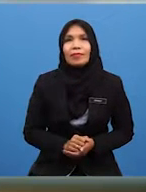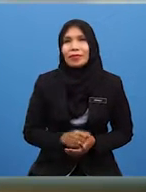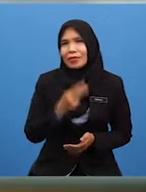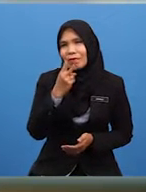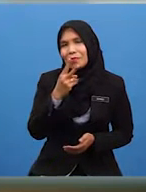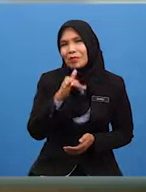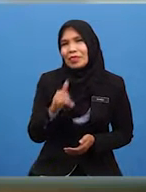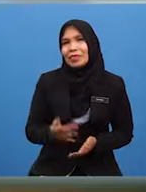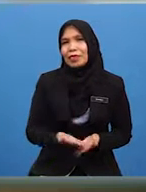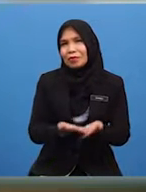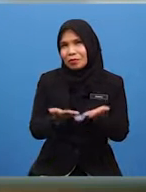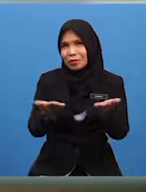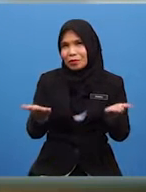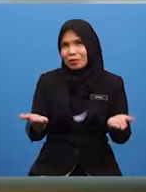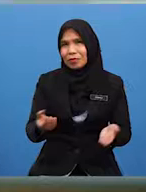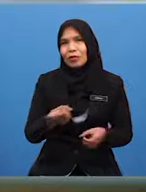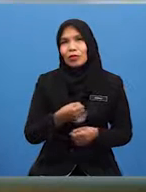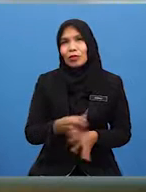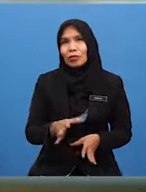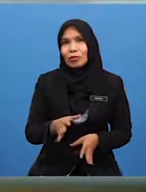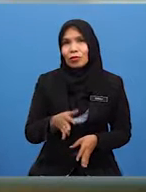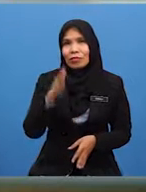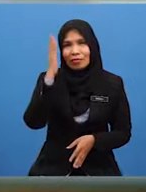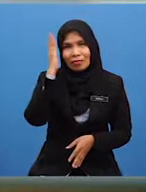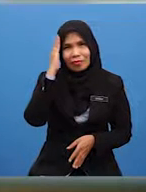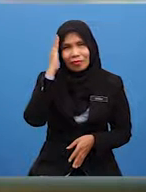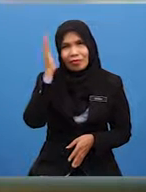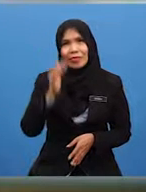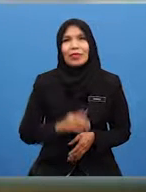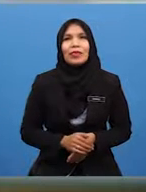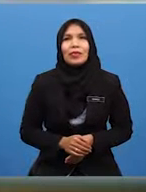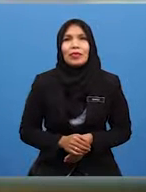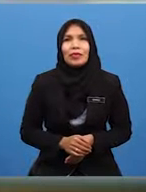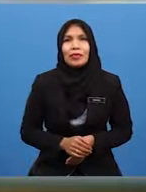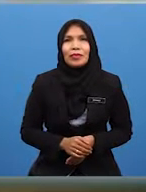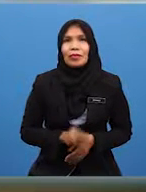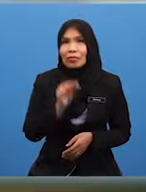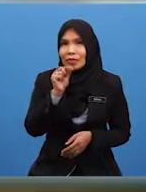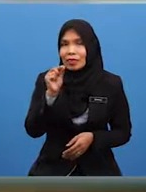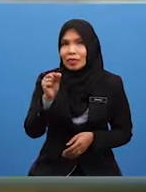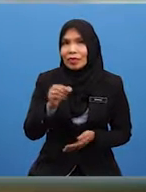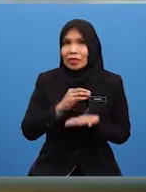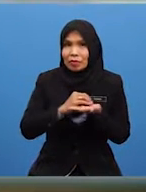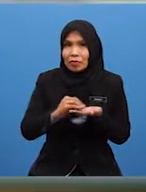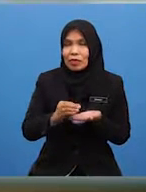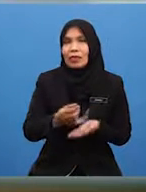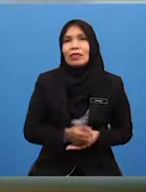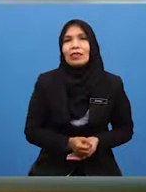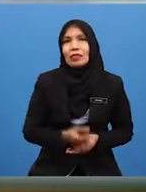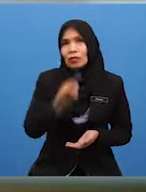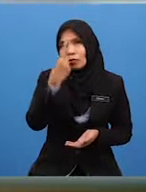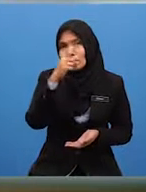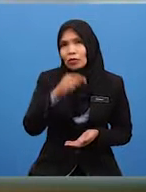Nampaknya kamu semua sudah hafal titik-titik Braille untuk huruf A